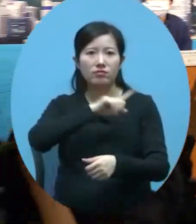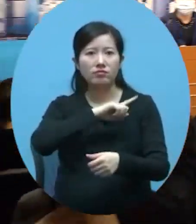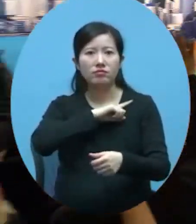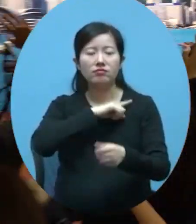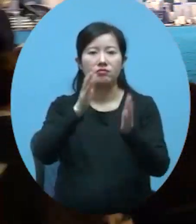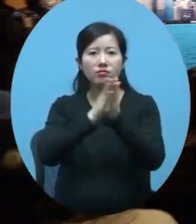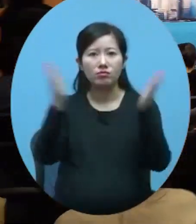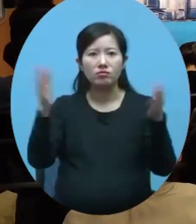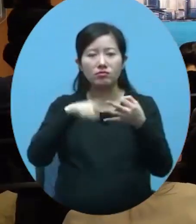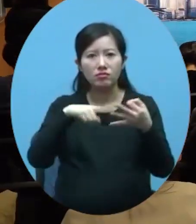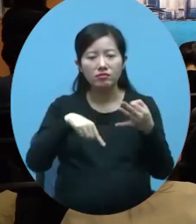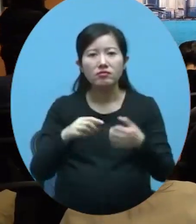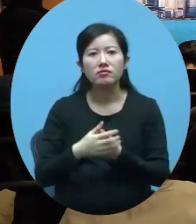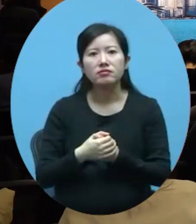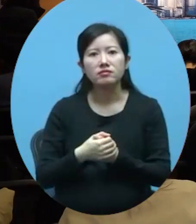明报